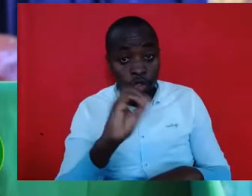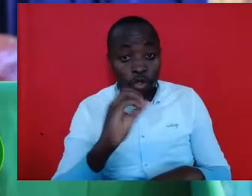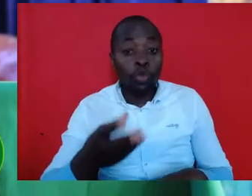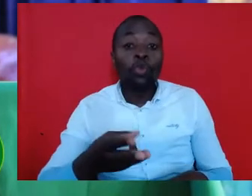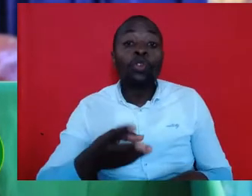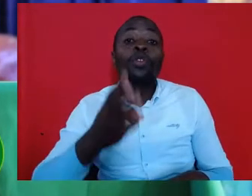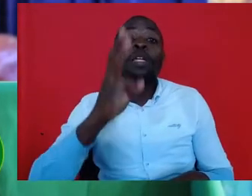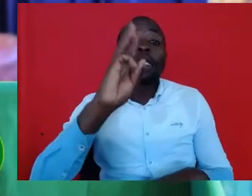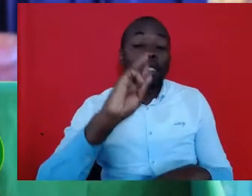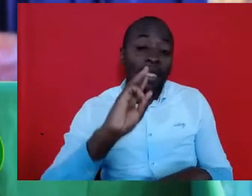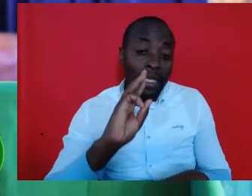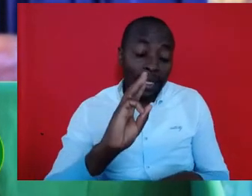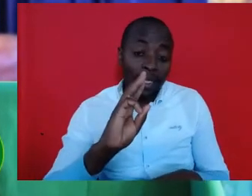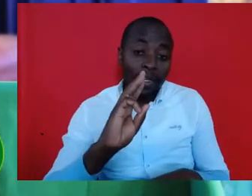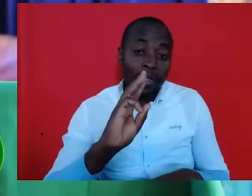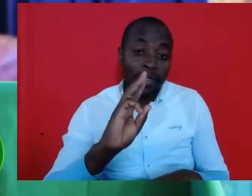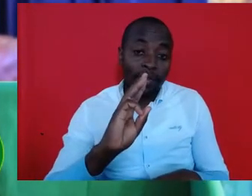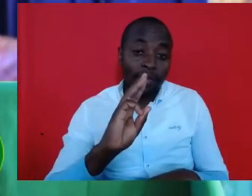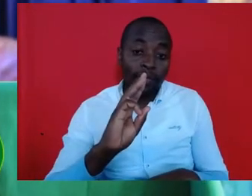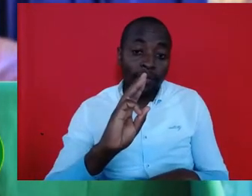Mnakunywa